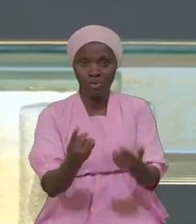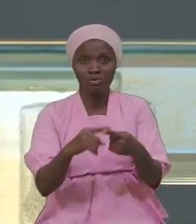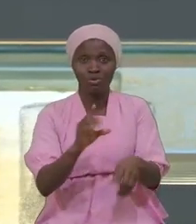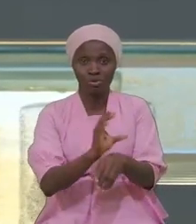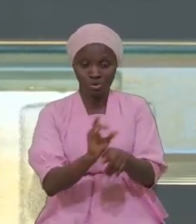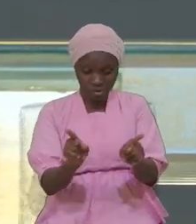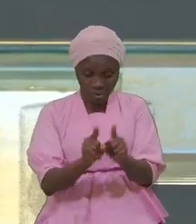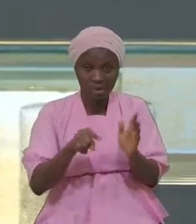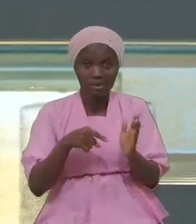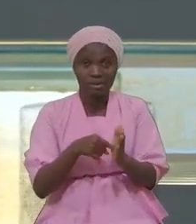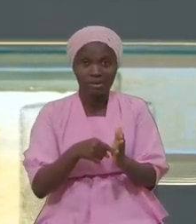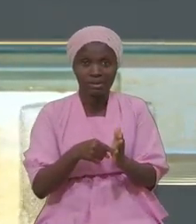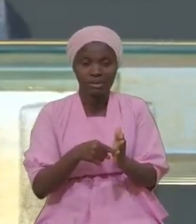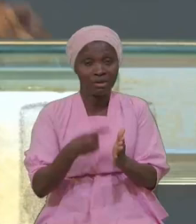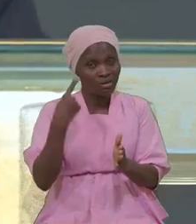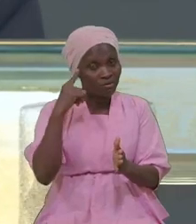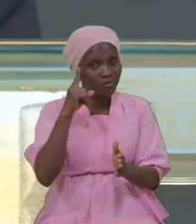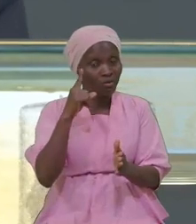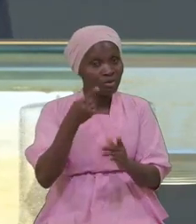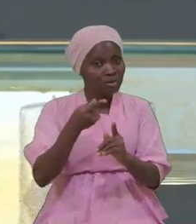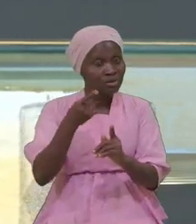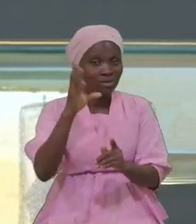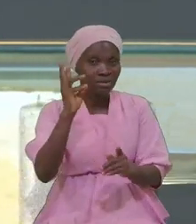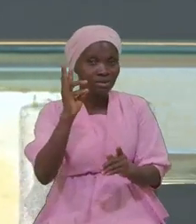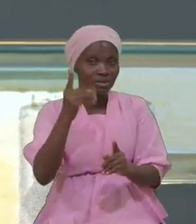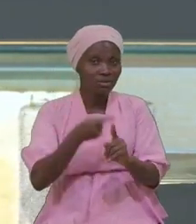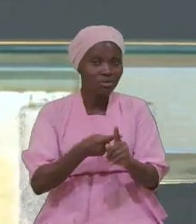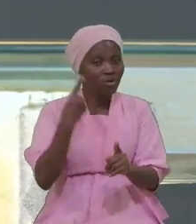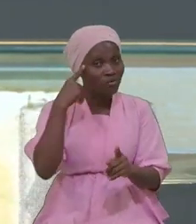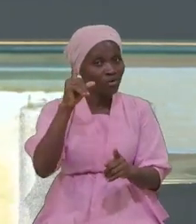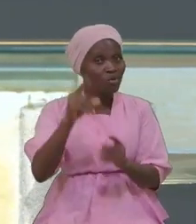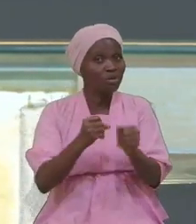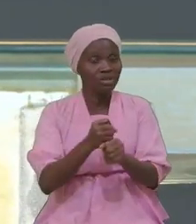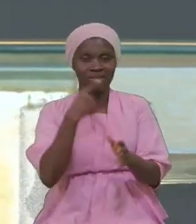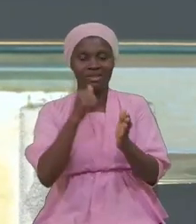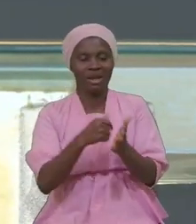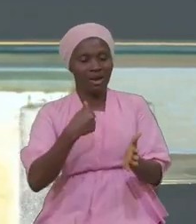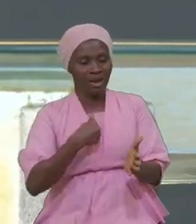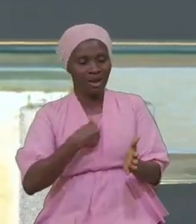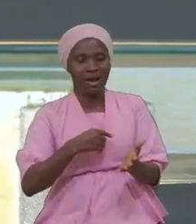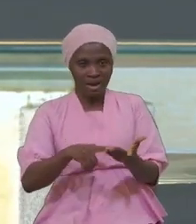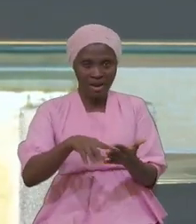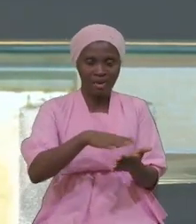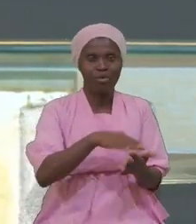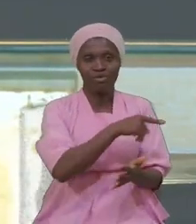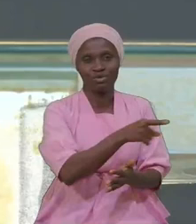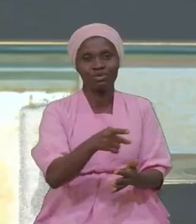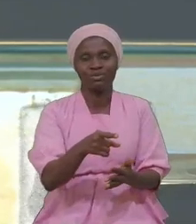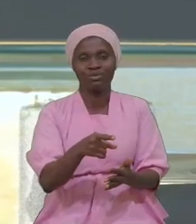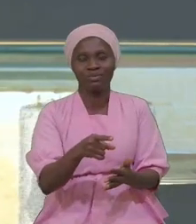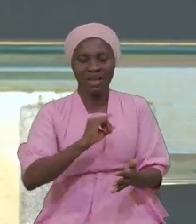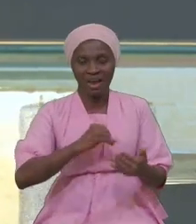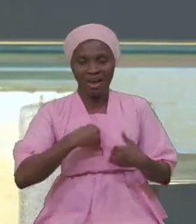qui vient à l'église pendant un an. Il dit, je fais partie de votre